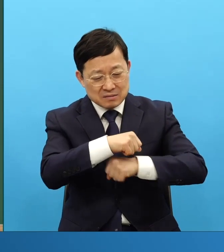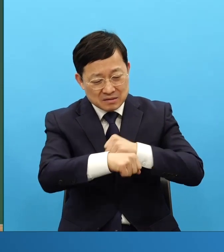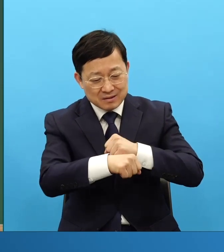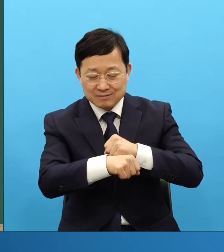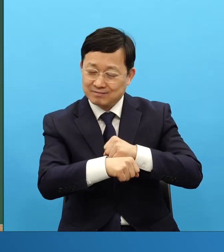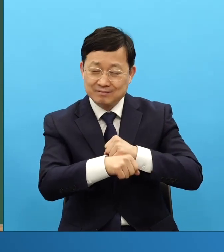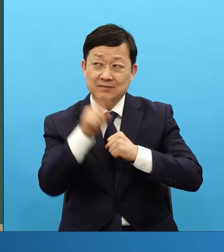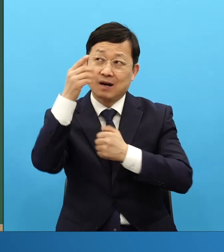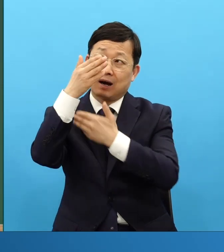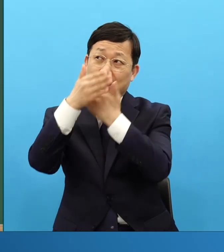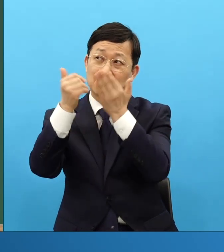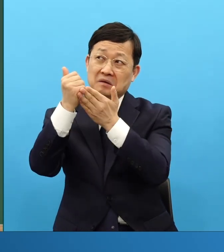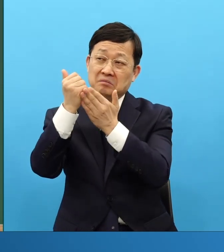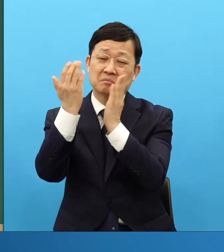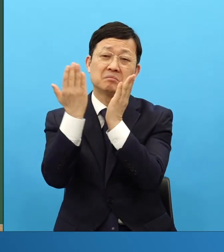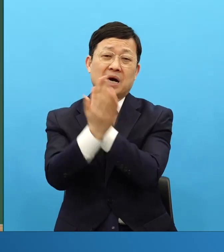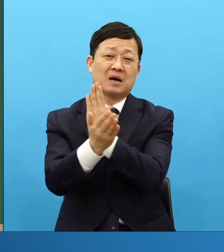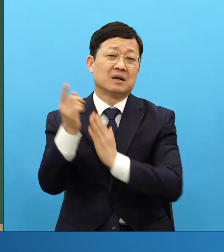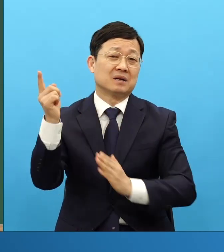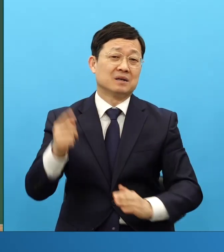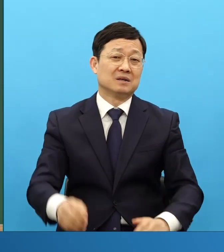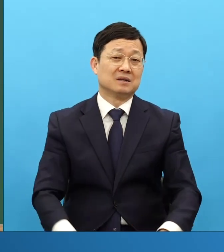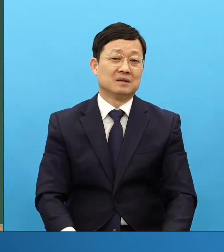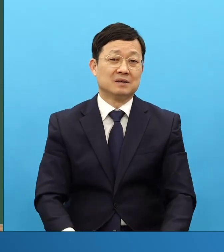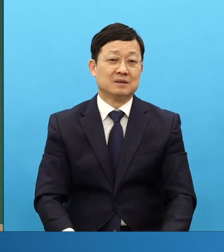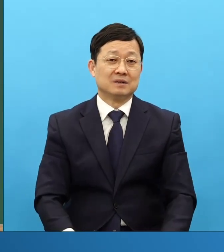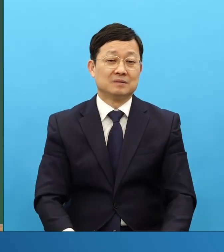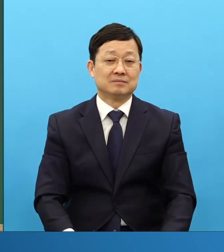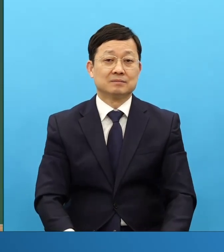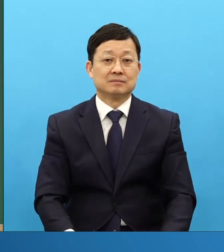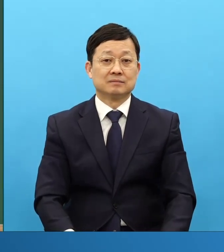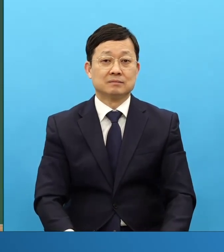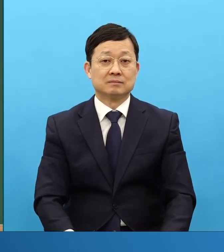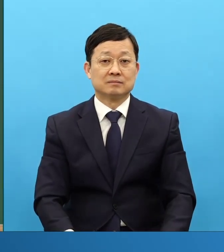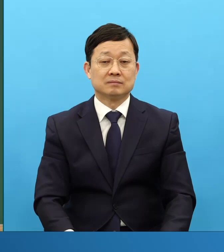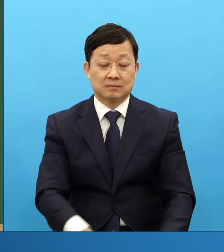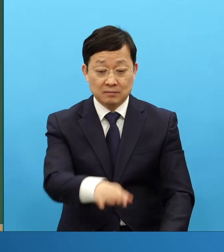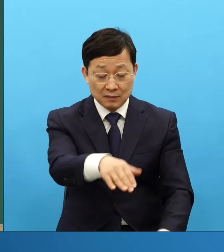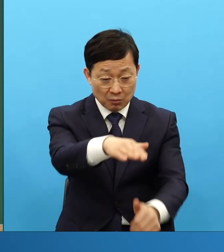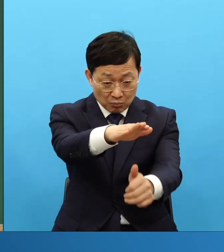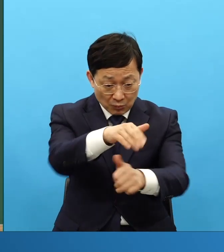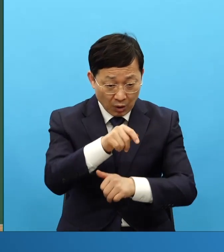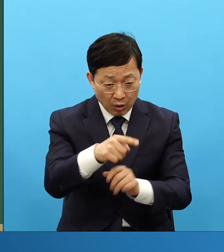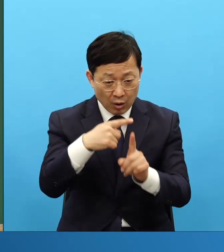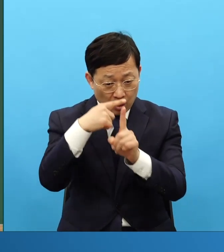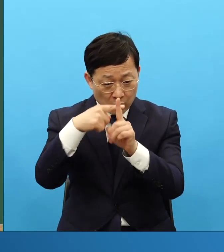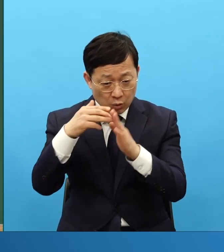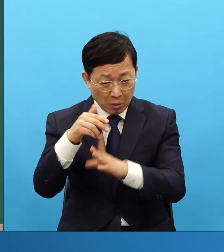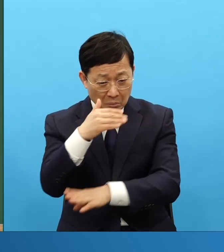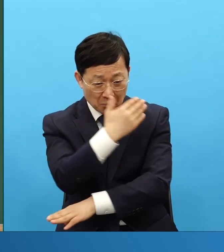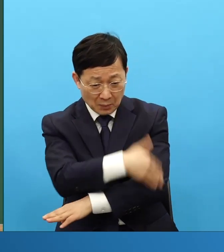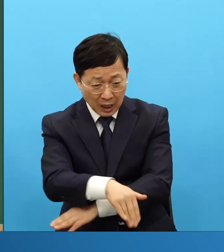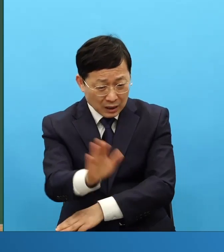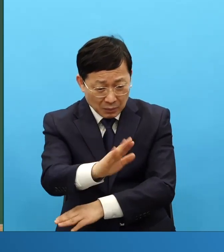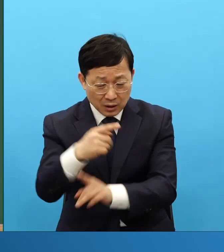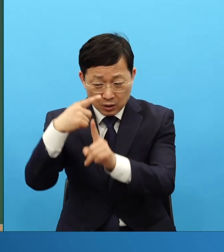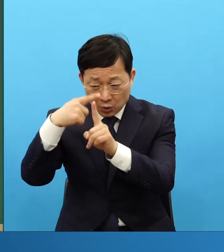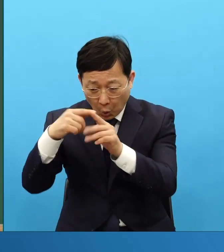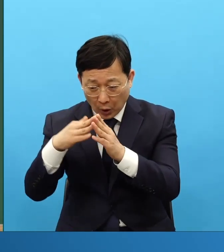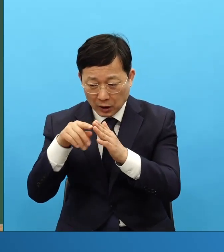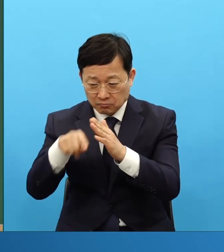about self-achievement. 그래 옛날에 불러 그랬어요. 야 교회도 살리고 현장 살리고 살려야지 다 놔두고